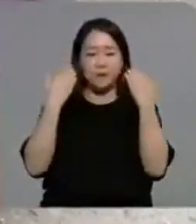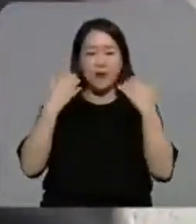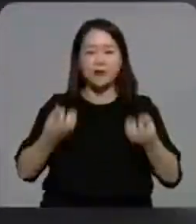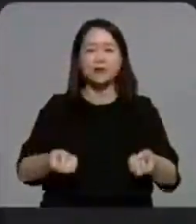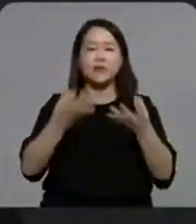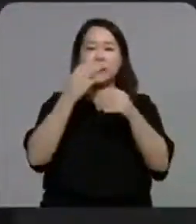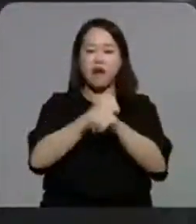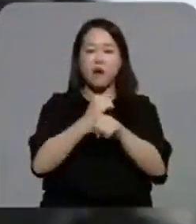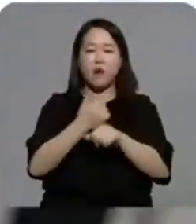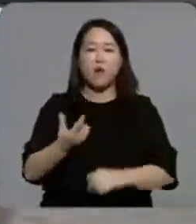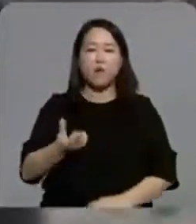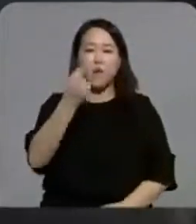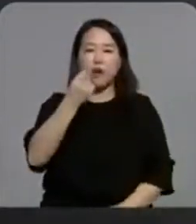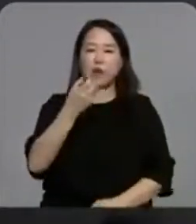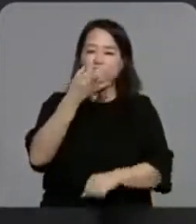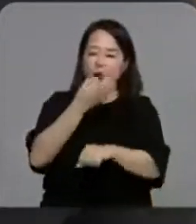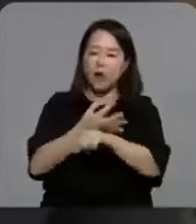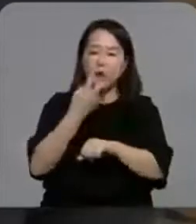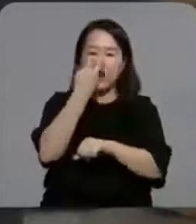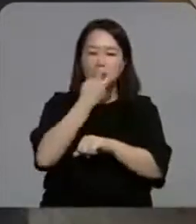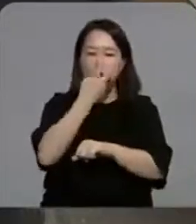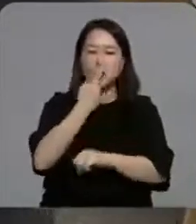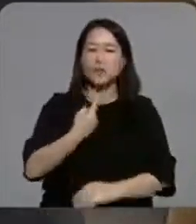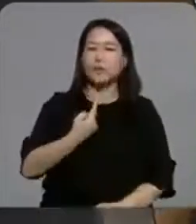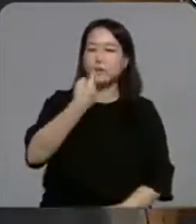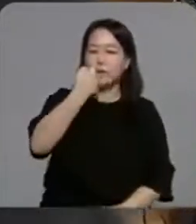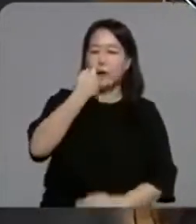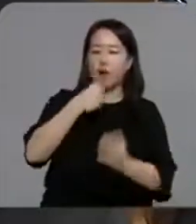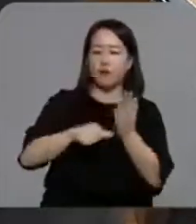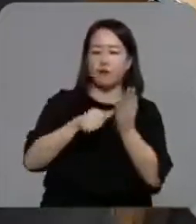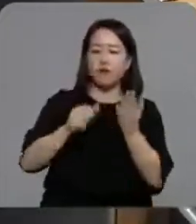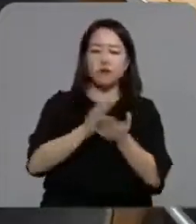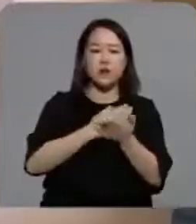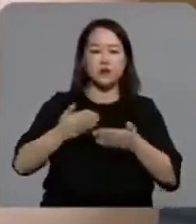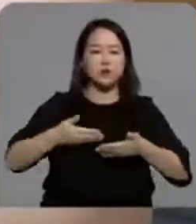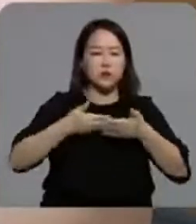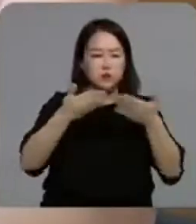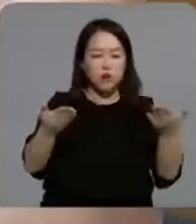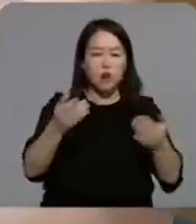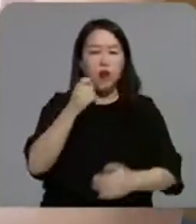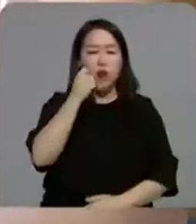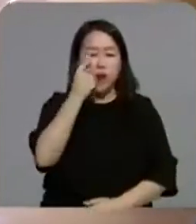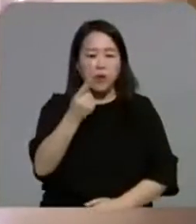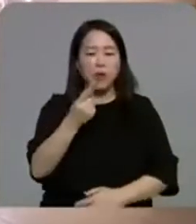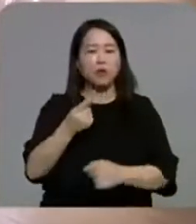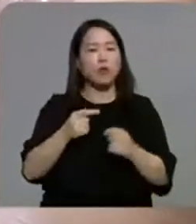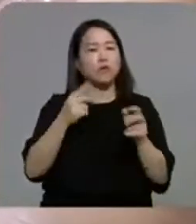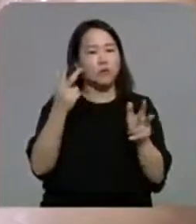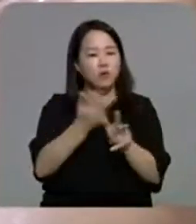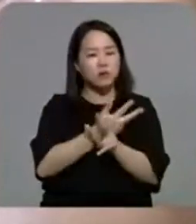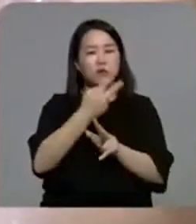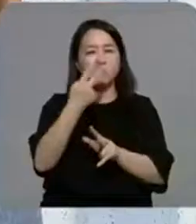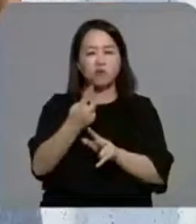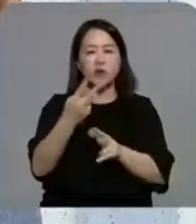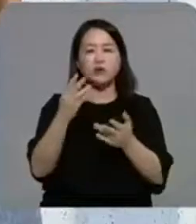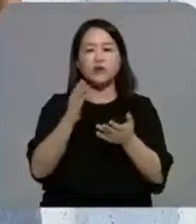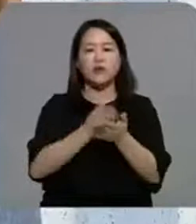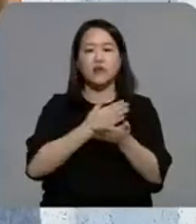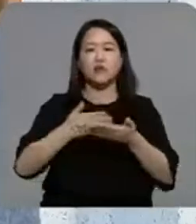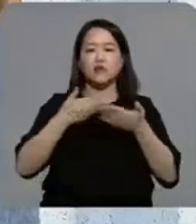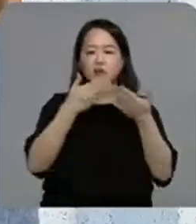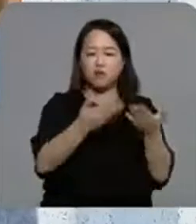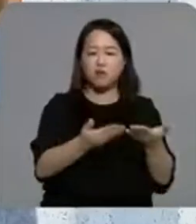앞으로 한 달간은 학생 한 명당 일주일에 두 개씩 지원하고 검사 여부와 결과는 자기 진단 앱에 올리면 됩니다. 요즘